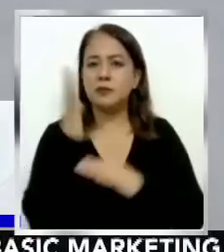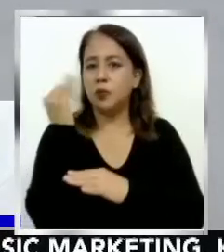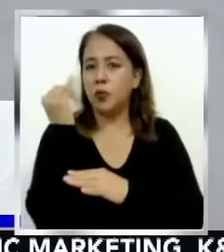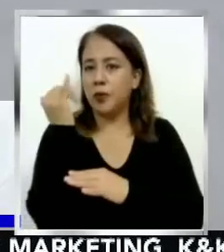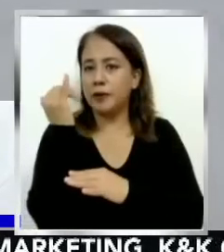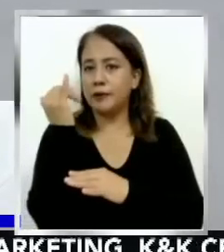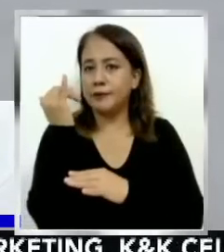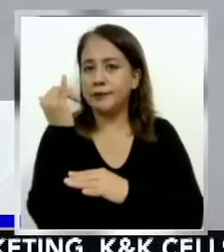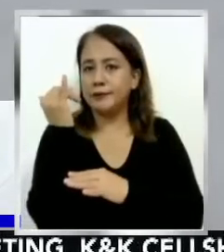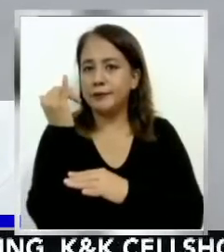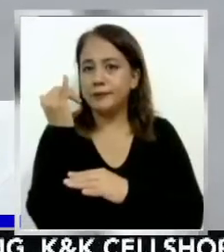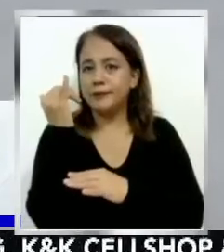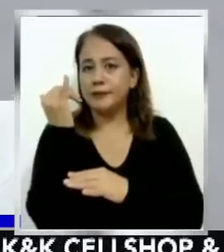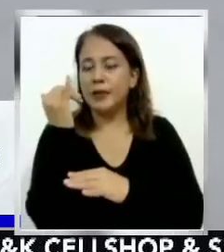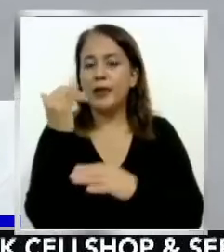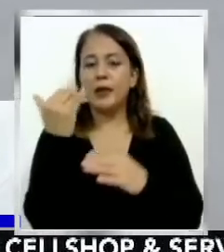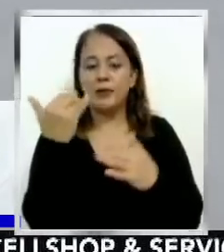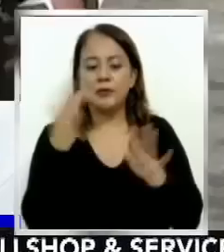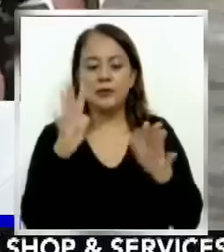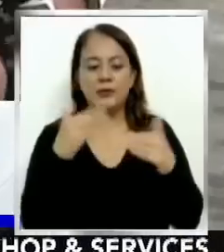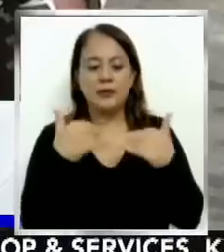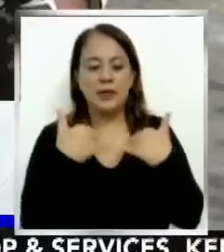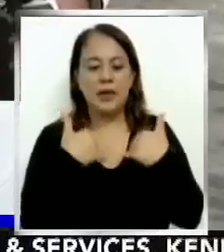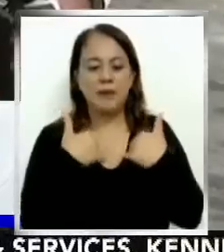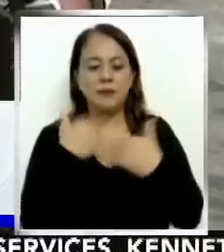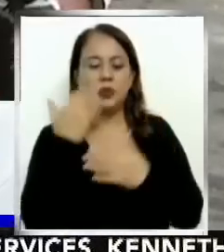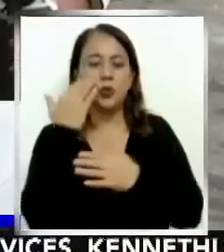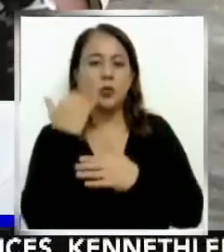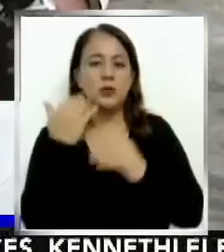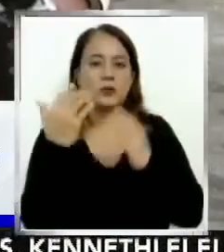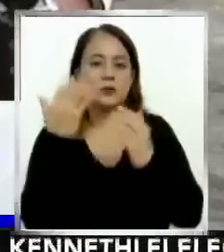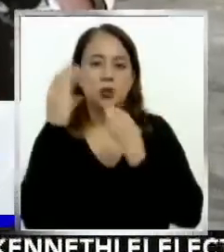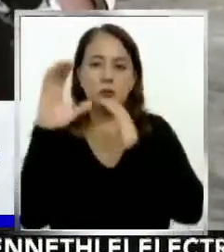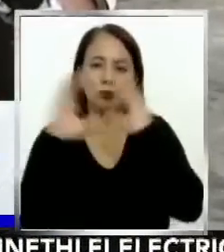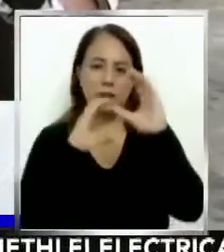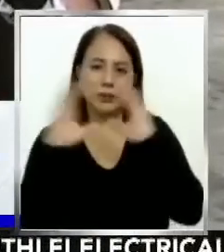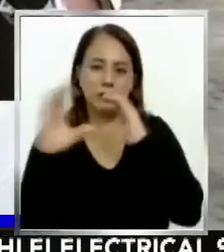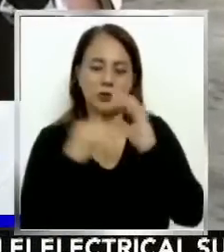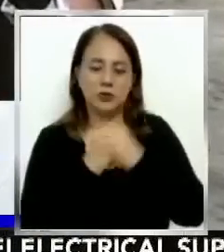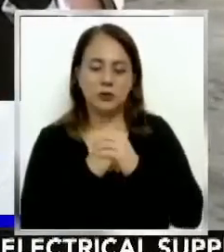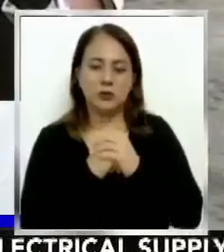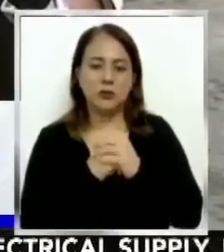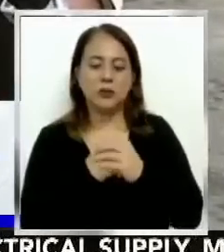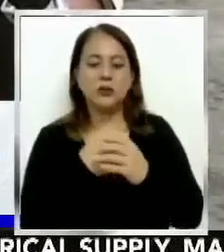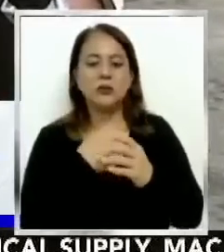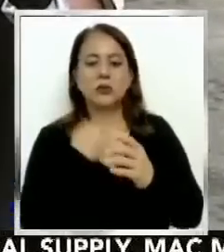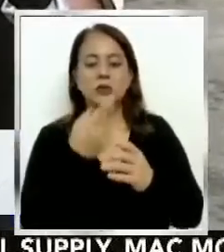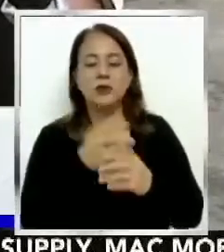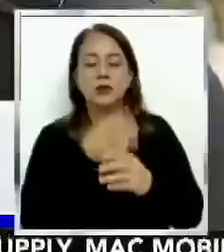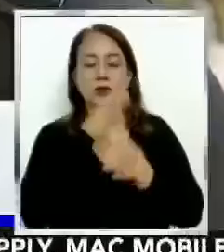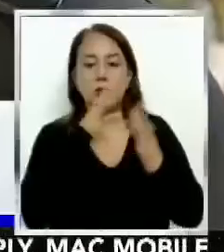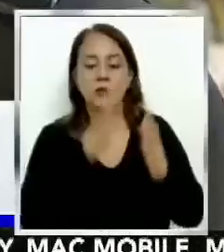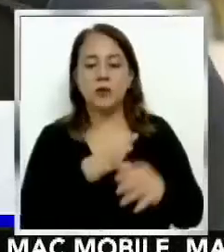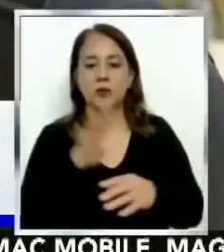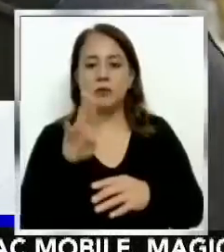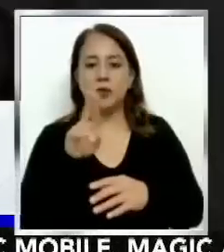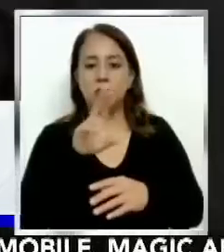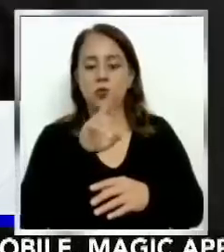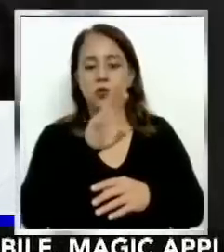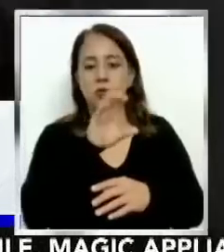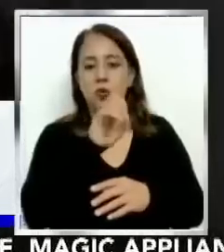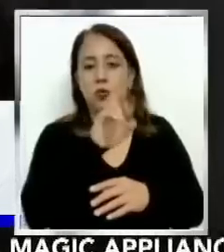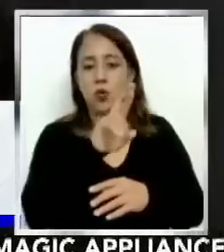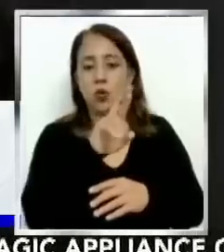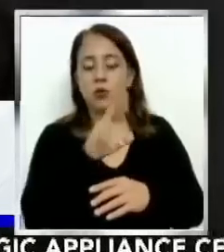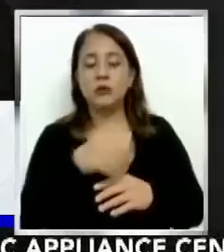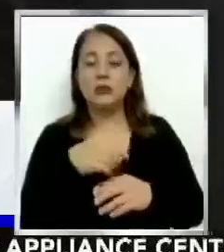mayroon kaming kakulangan sa communication. Ipinunto naman ng tagapagsalita ng Bucor, iba ang pangalang ibinigay ng gunman sa pangalan ng namatay na